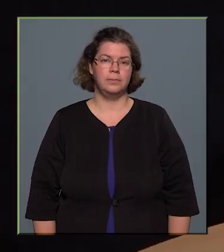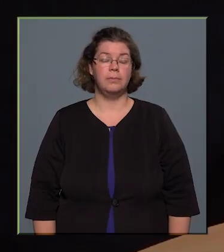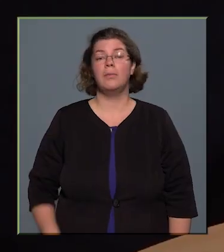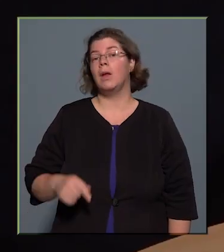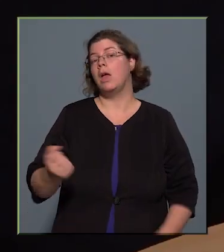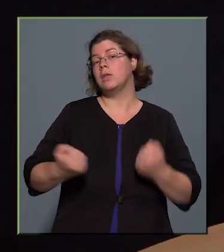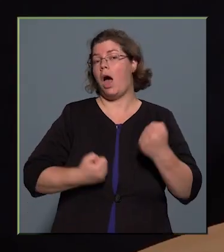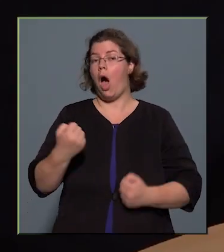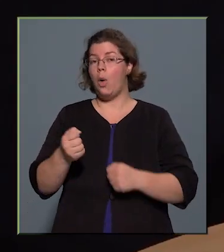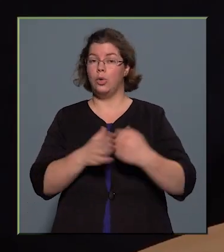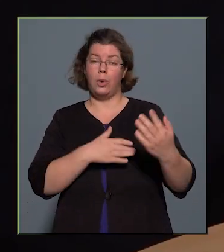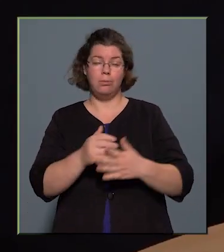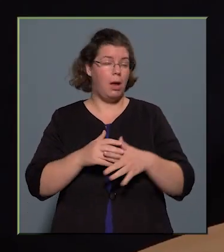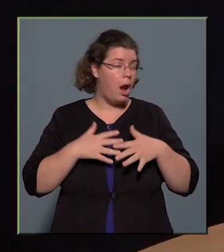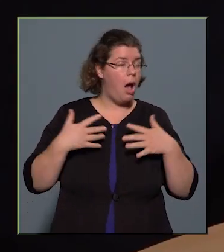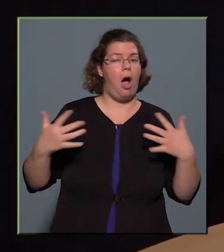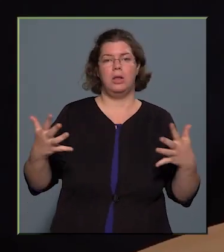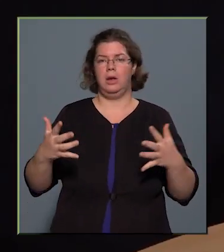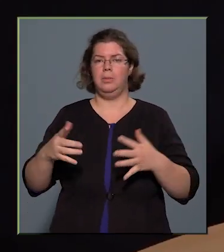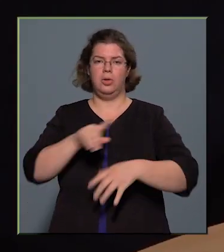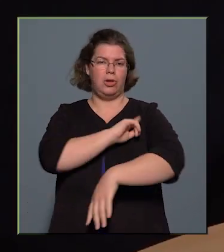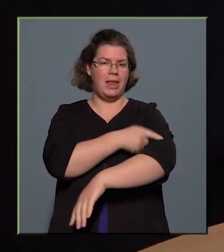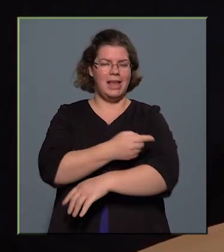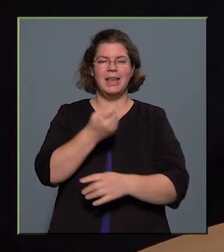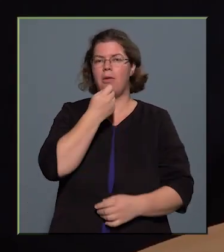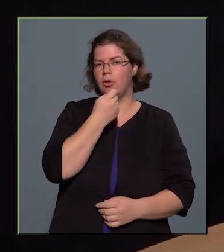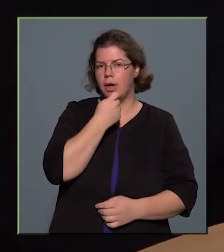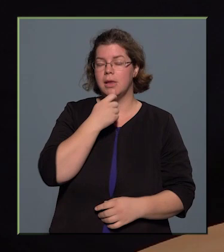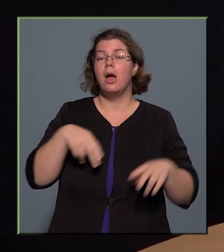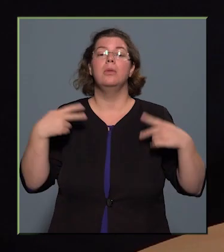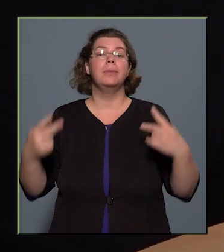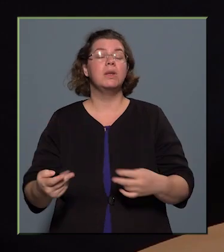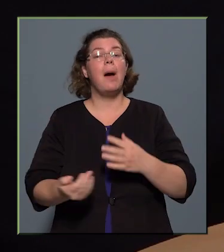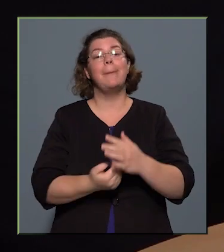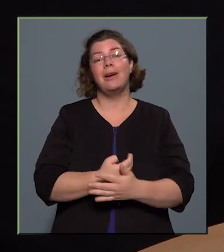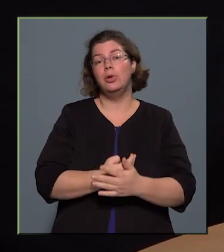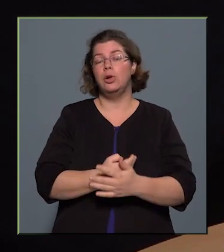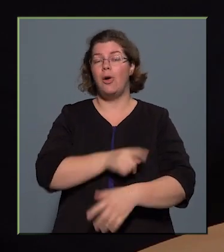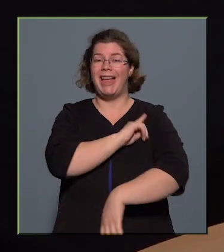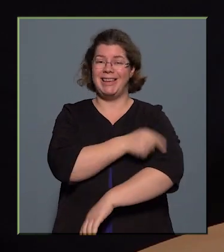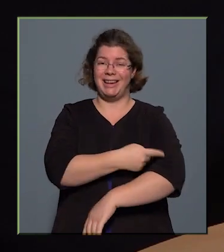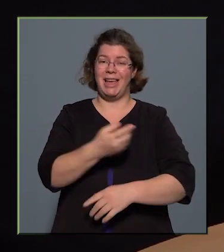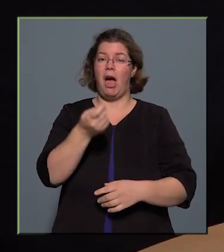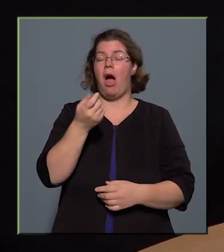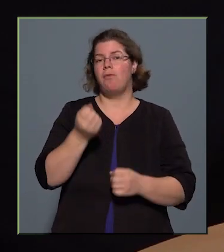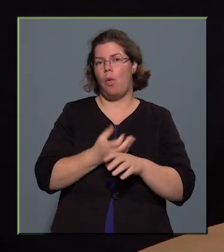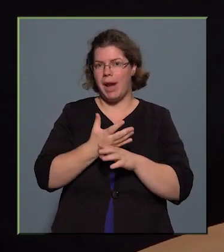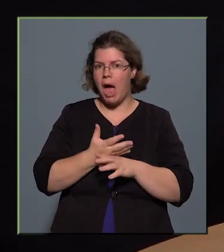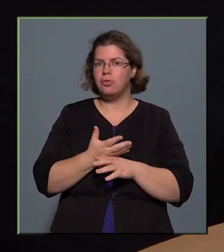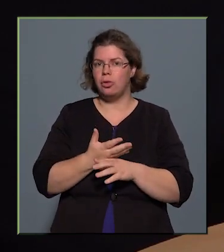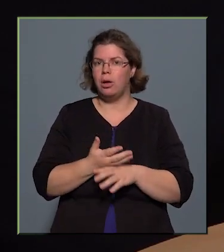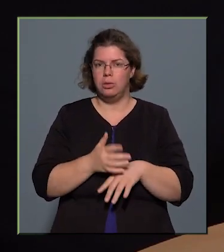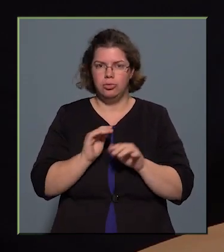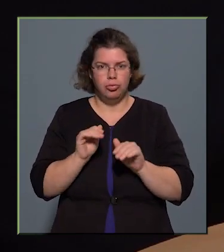Az autóipar hatalmas energiafogyasztó, és miután a megújuló energiaforrásokra is igyekeznek